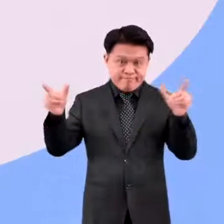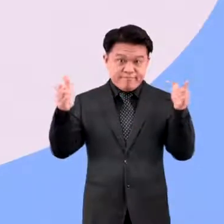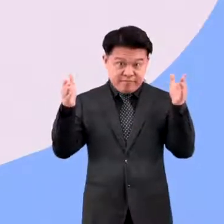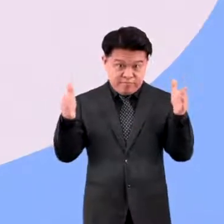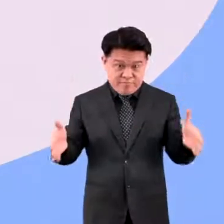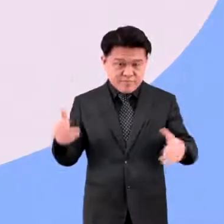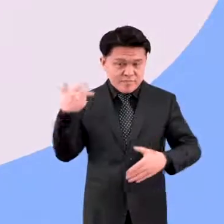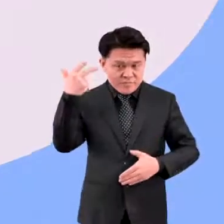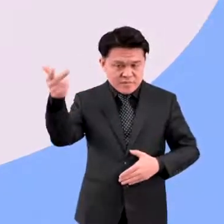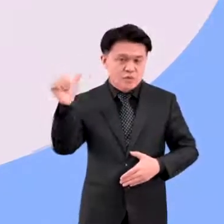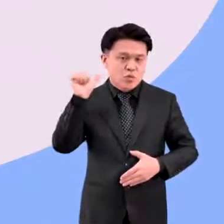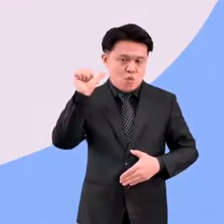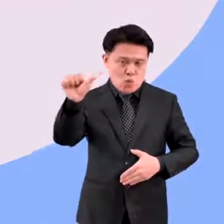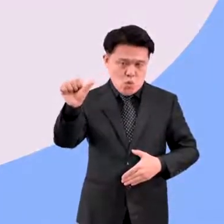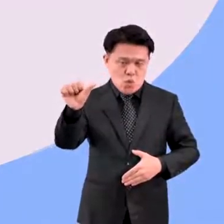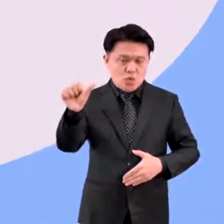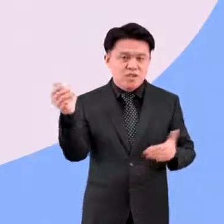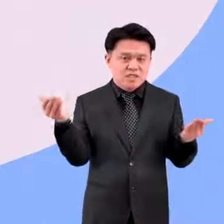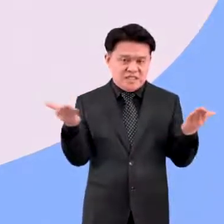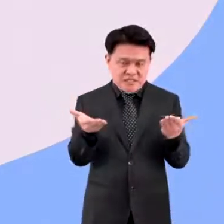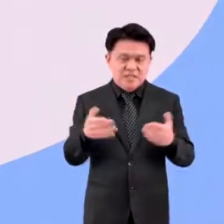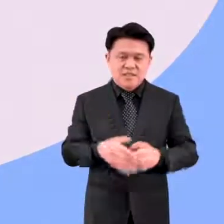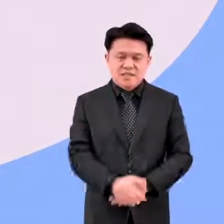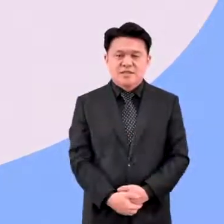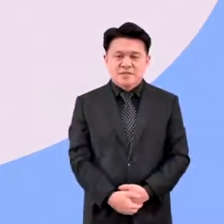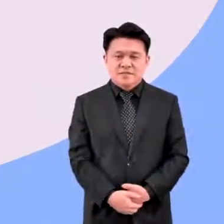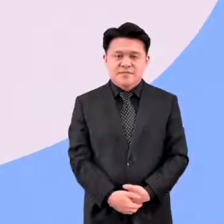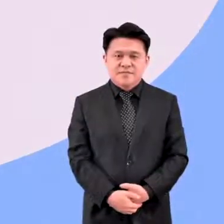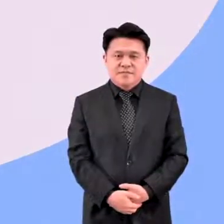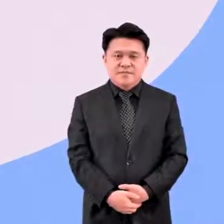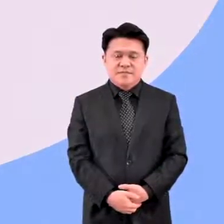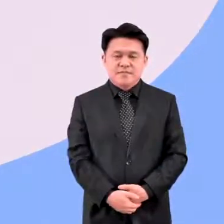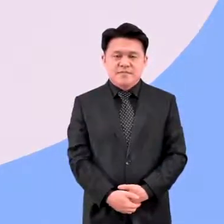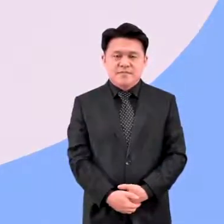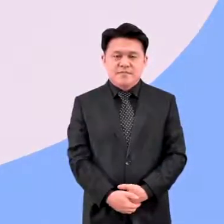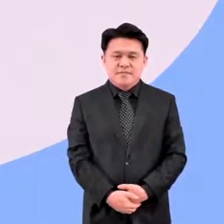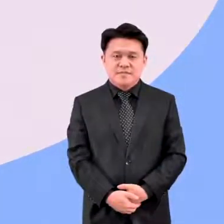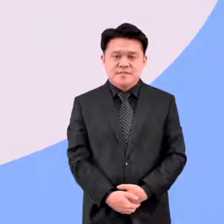월요일부터 금요일까지 주 5일 근무를 원칙으로 합니다.